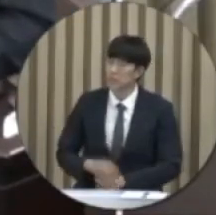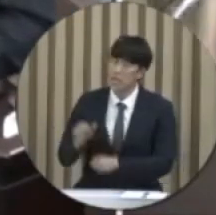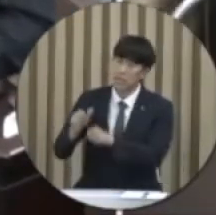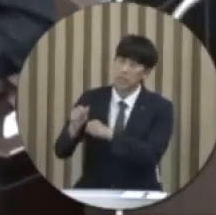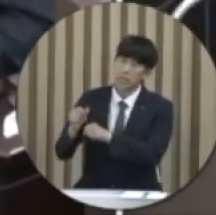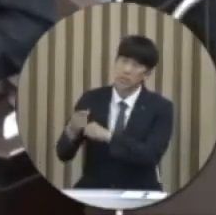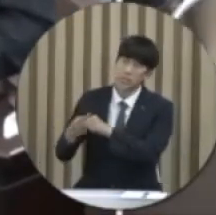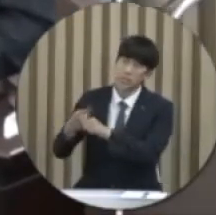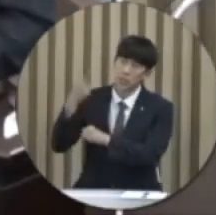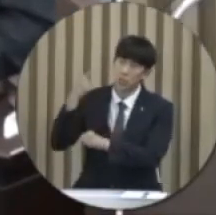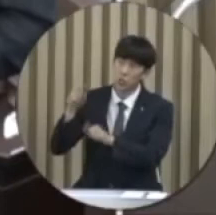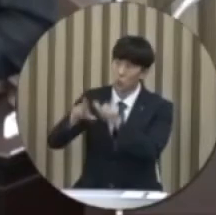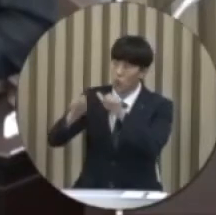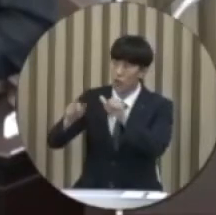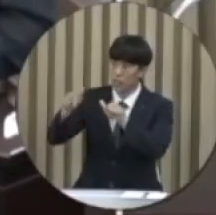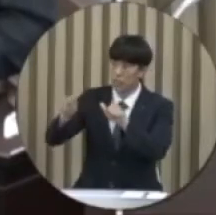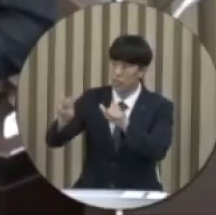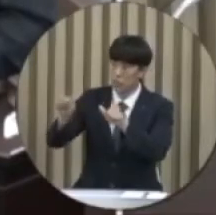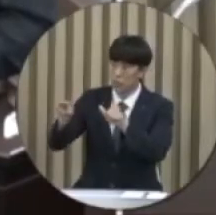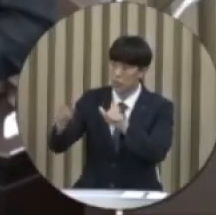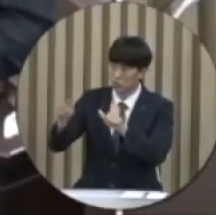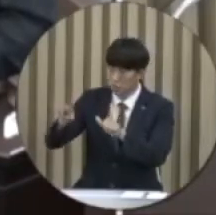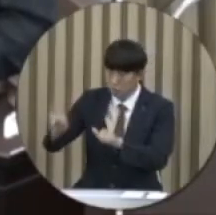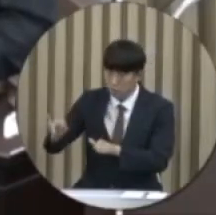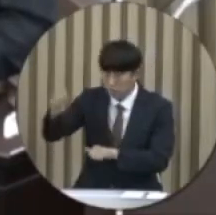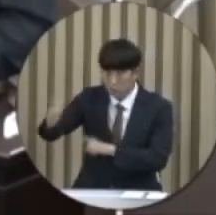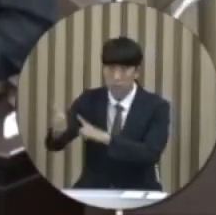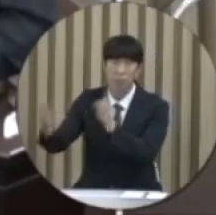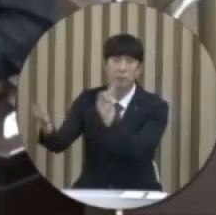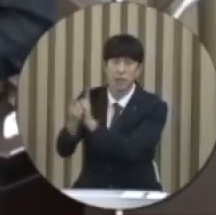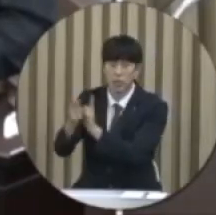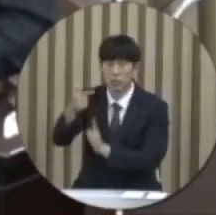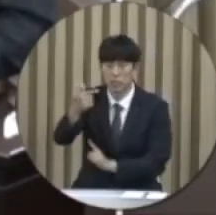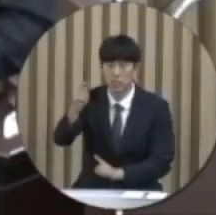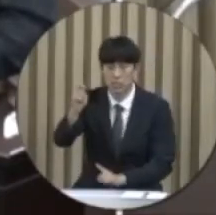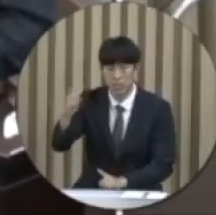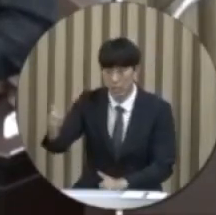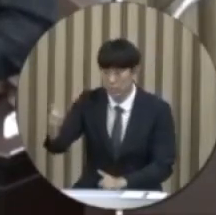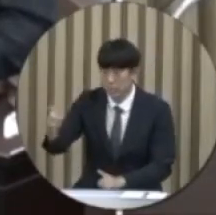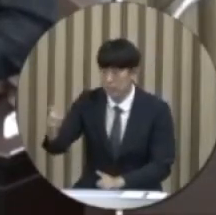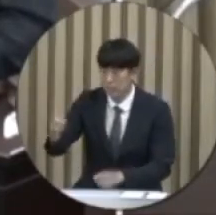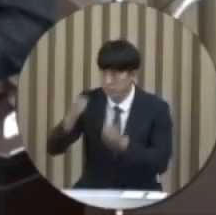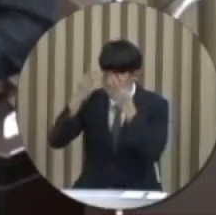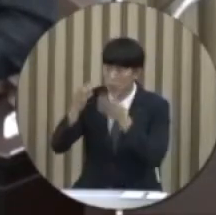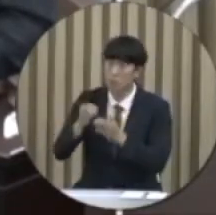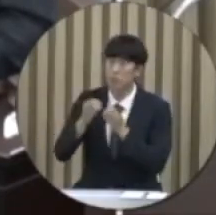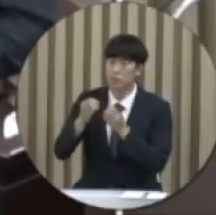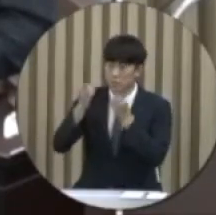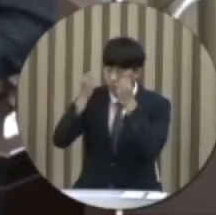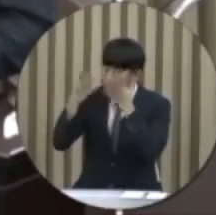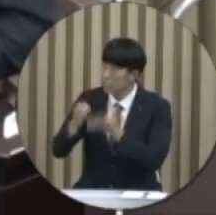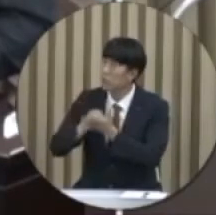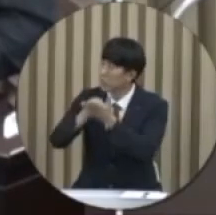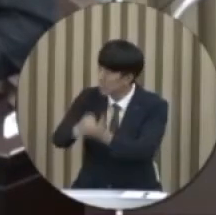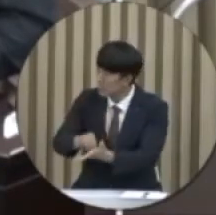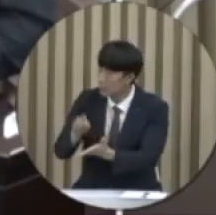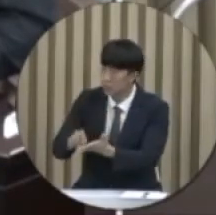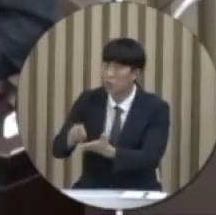5월에 김현미 장관 만나서 GTX 신호선에 대한 긍정적인 답변은 들었습니다. 문제는 그 장관이 그만둔 상황이라는